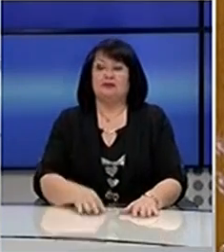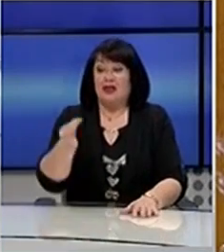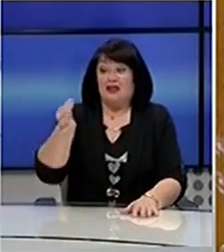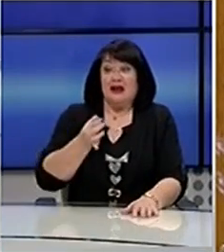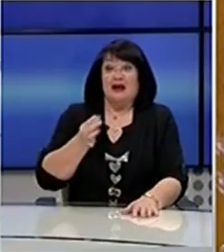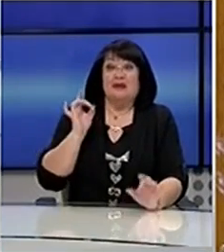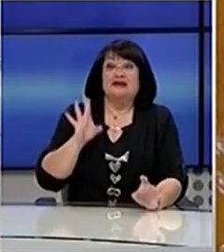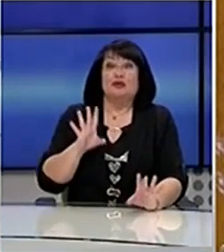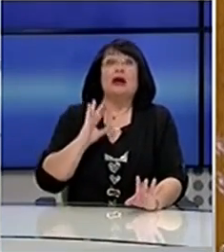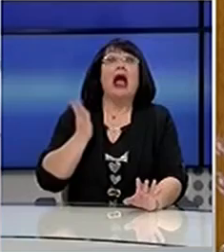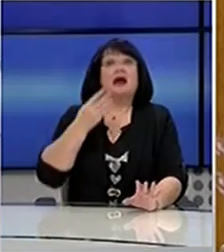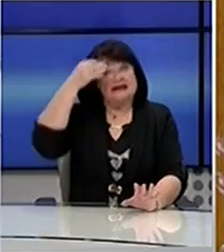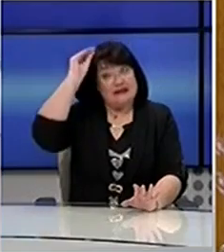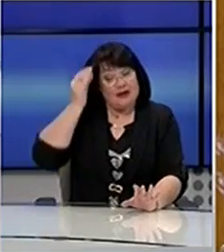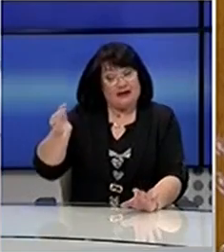αντίστοιχο.